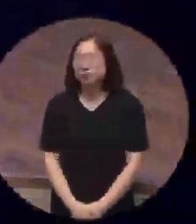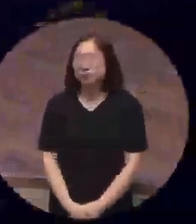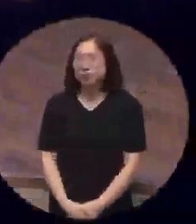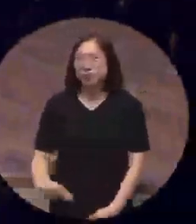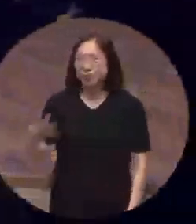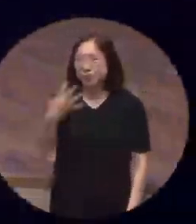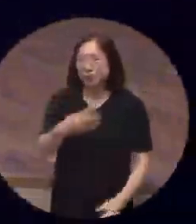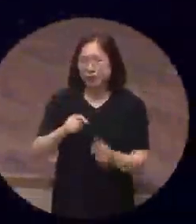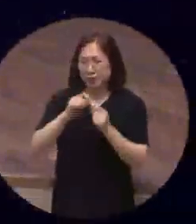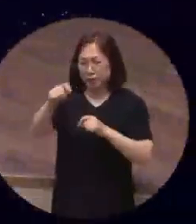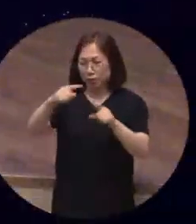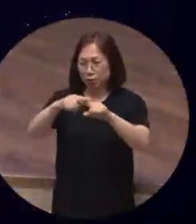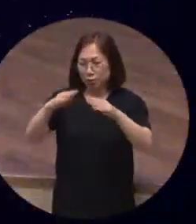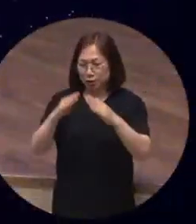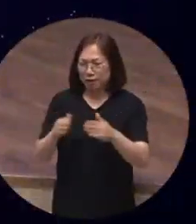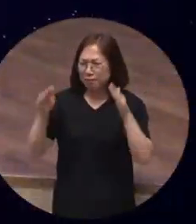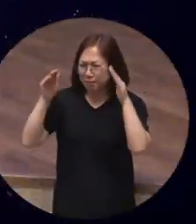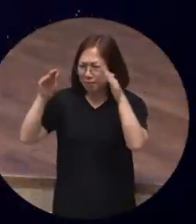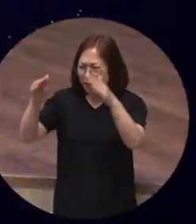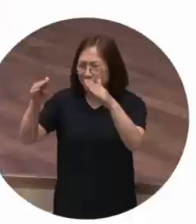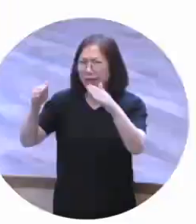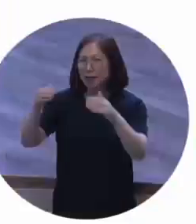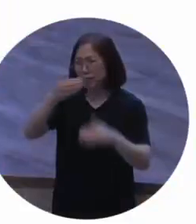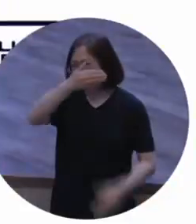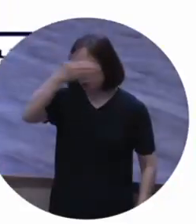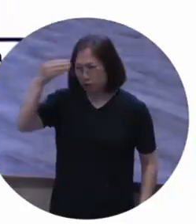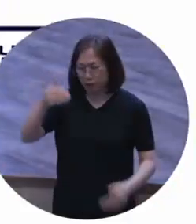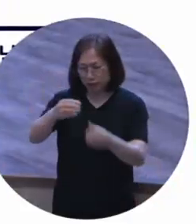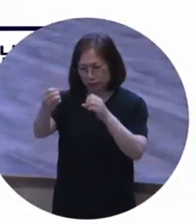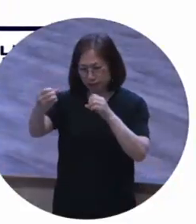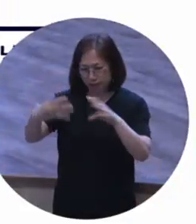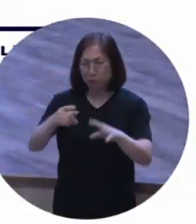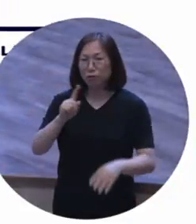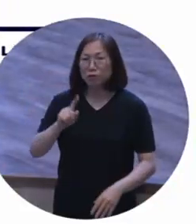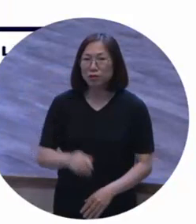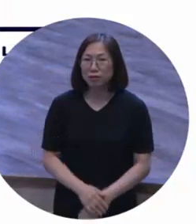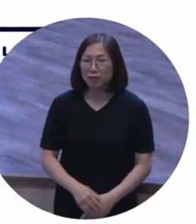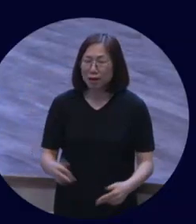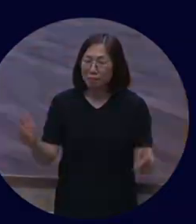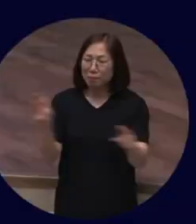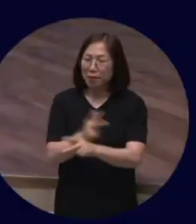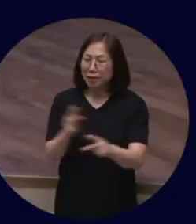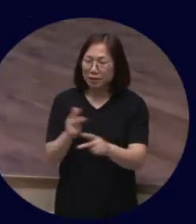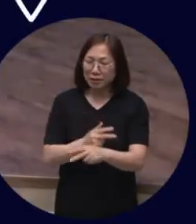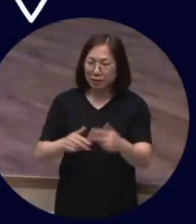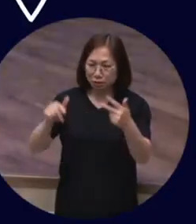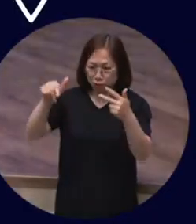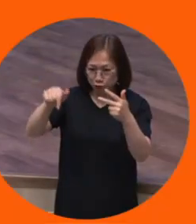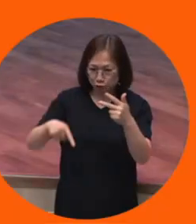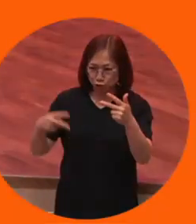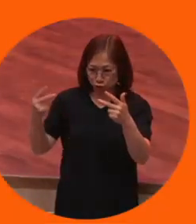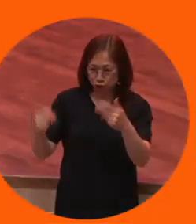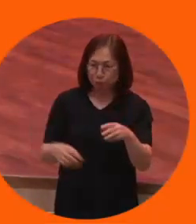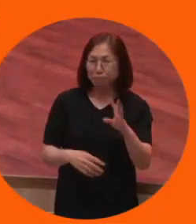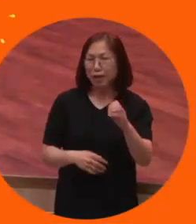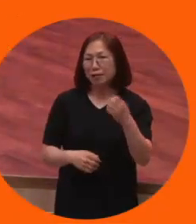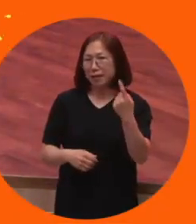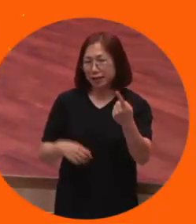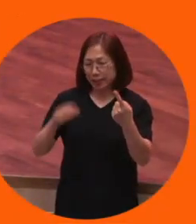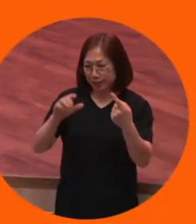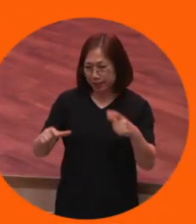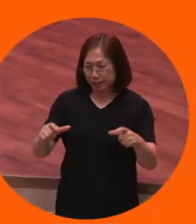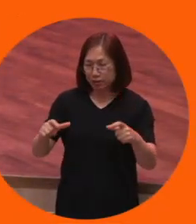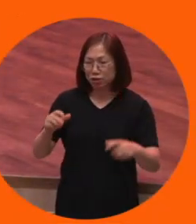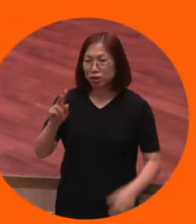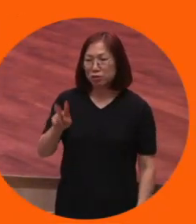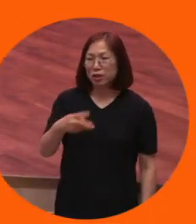4천 지교회를 향한 코람데오의 응답. 코람데오 청년들은 매주 7개 교구, 41개 지역,